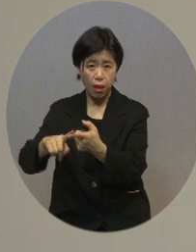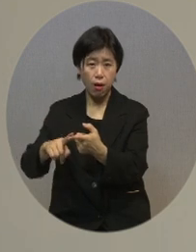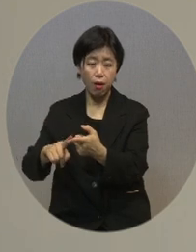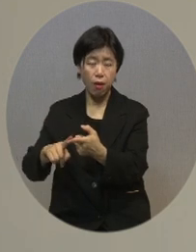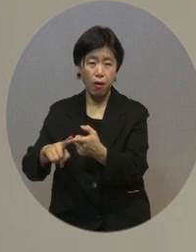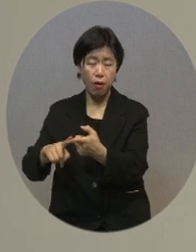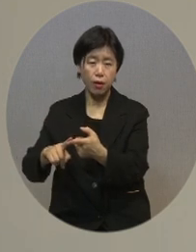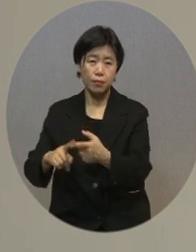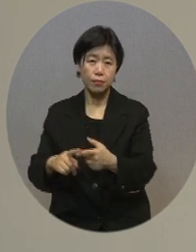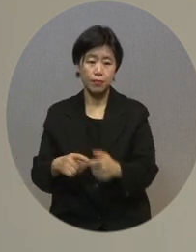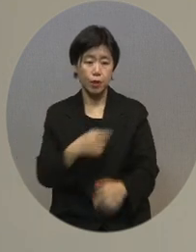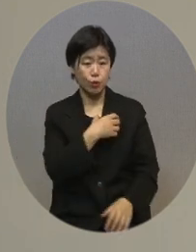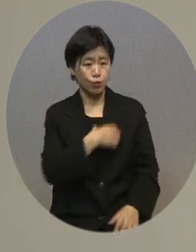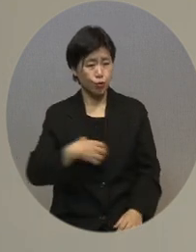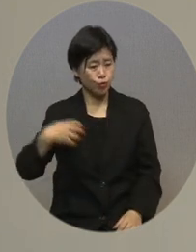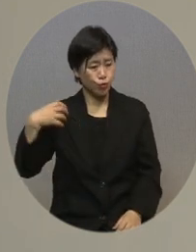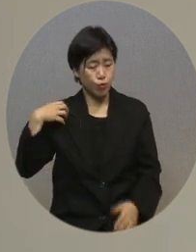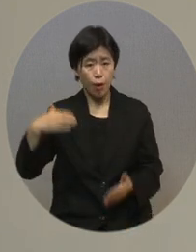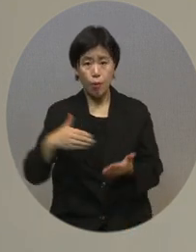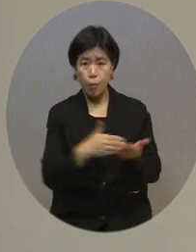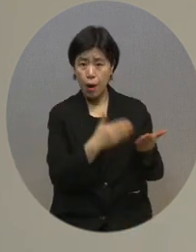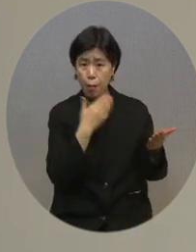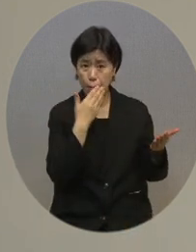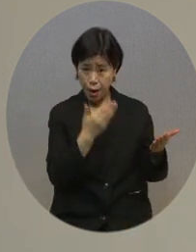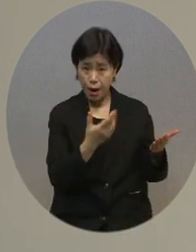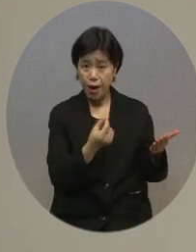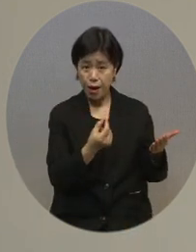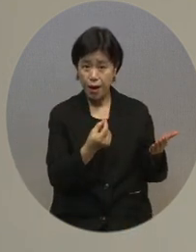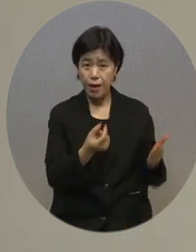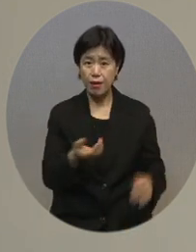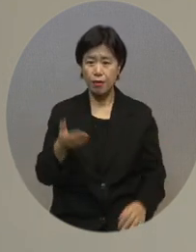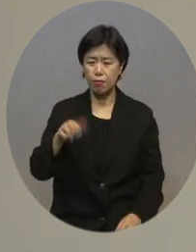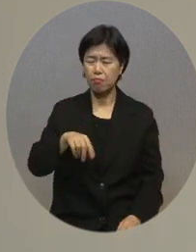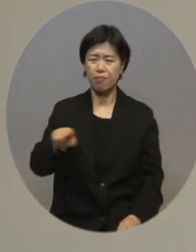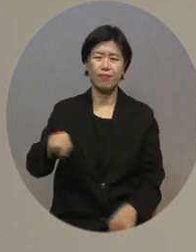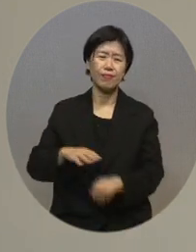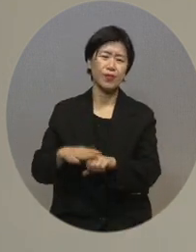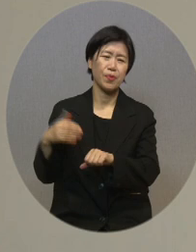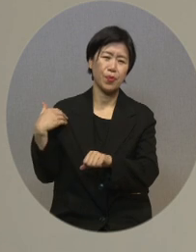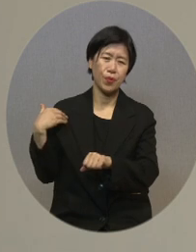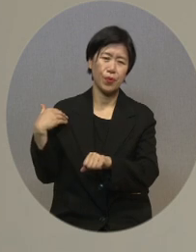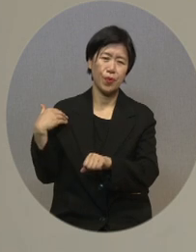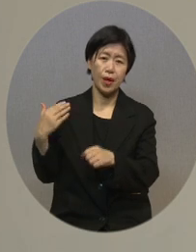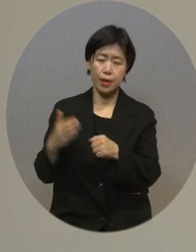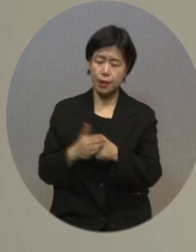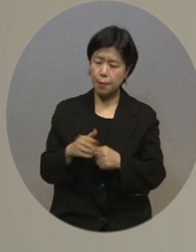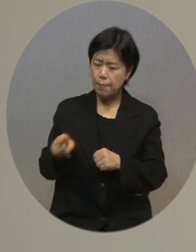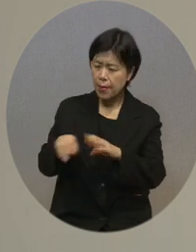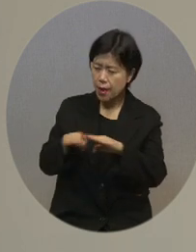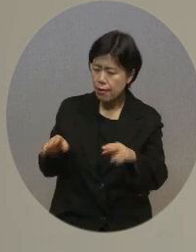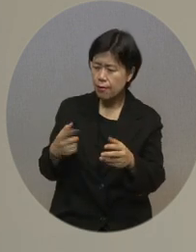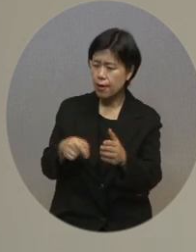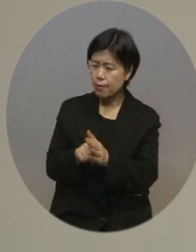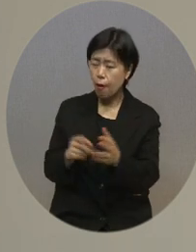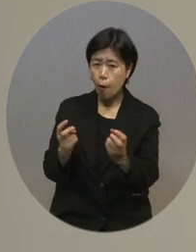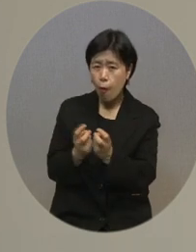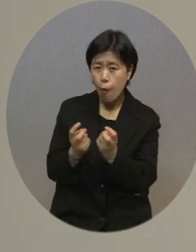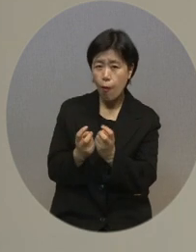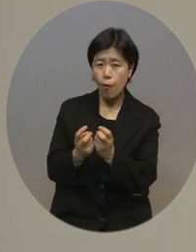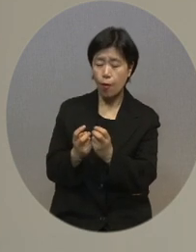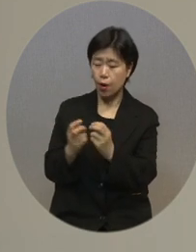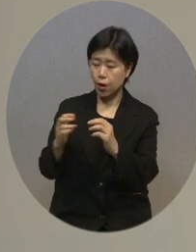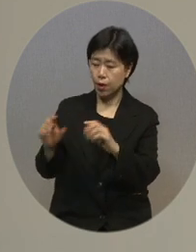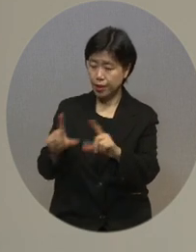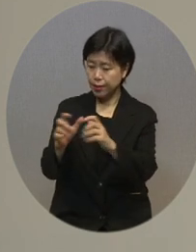주민들한테 어떻게 하면 더 다가갈 수 있을까 하는 고민을 많이 했었고 그리고